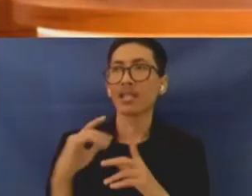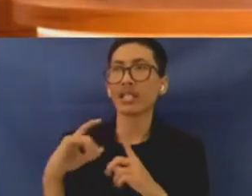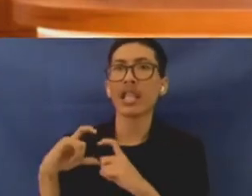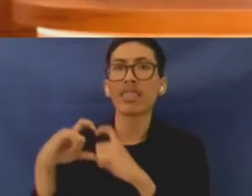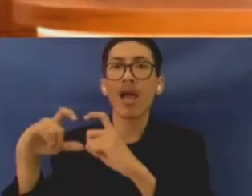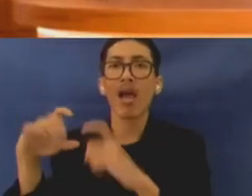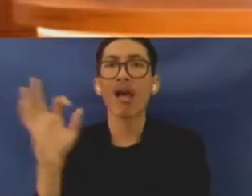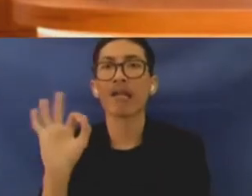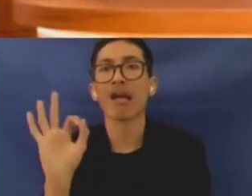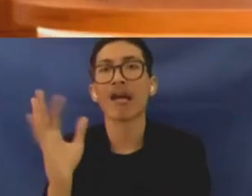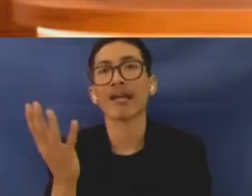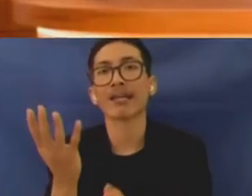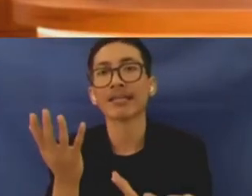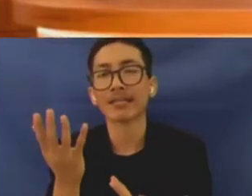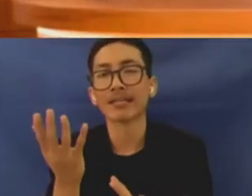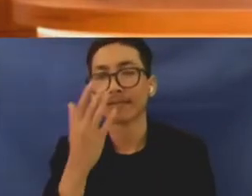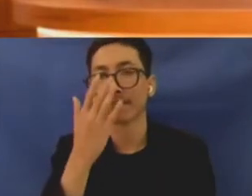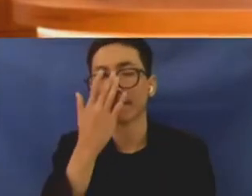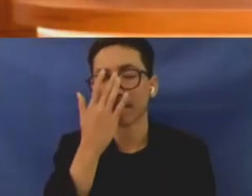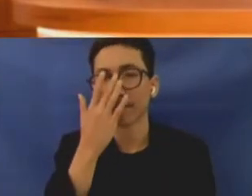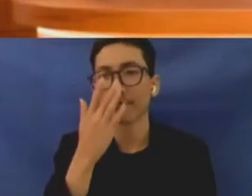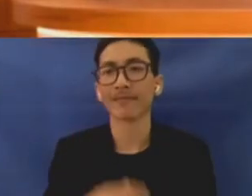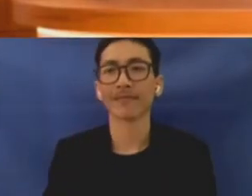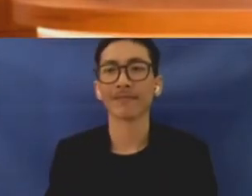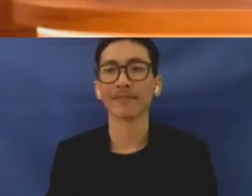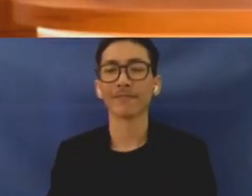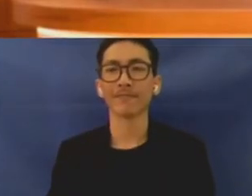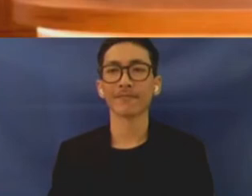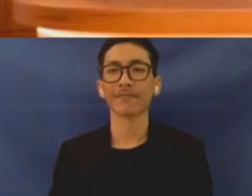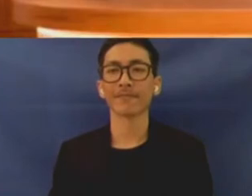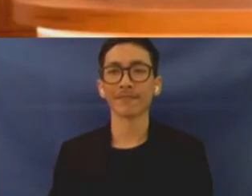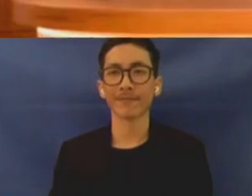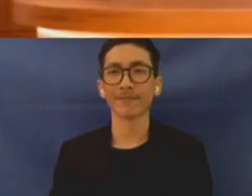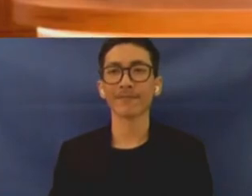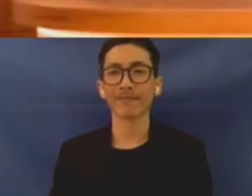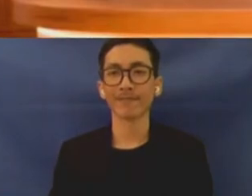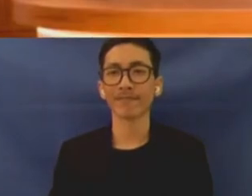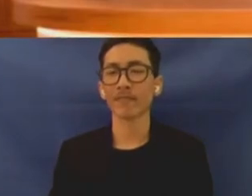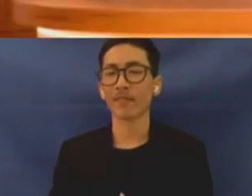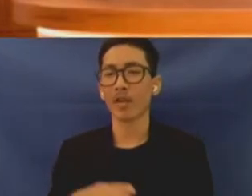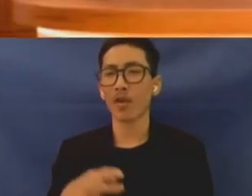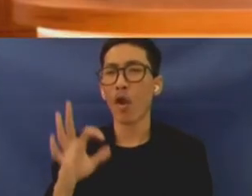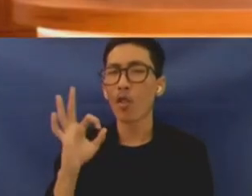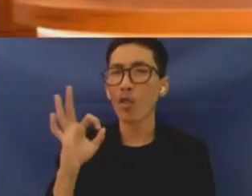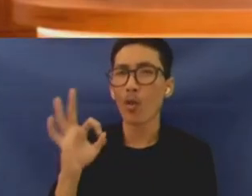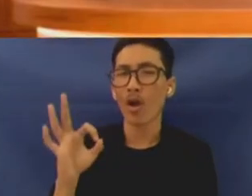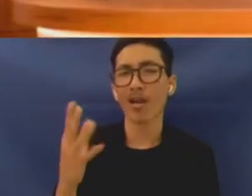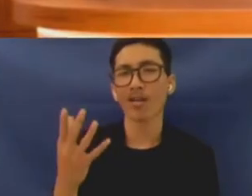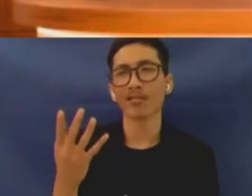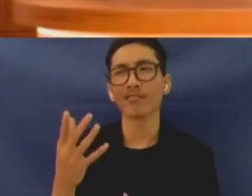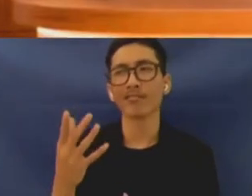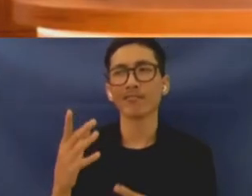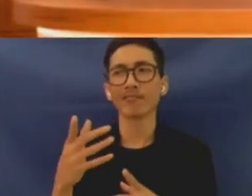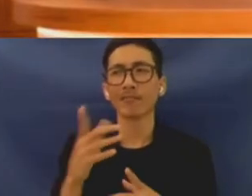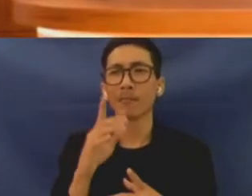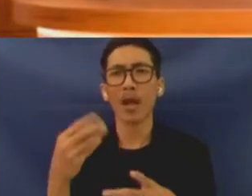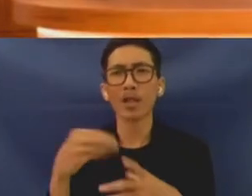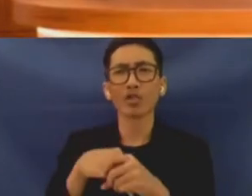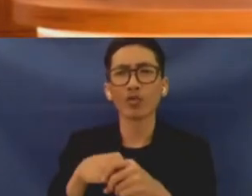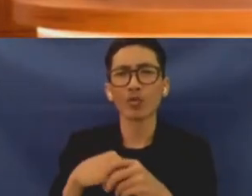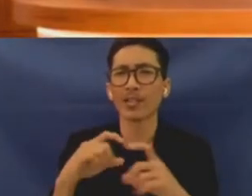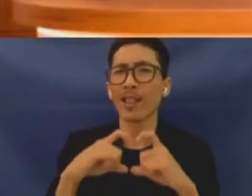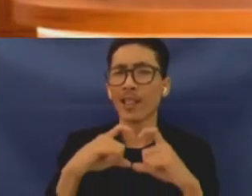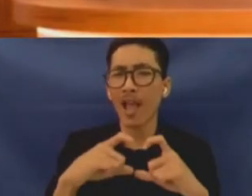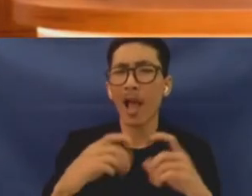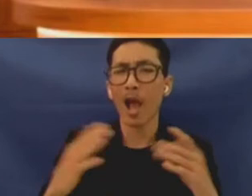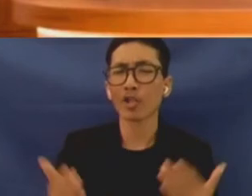mereka yang di dalamnya terdapat subjek orang tua dalam pusaran perdebatan pro dan kontra. Mengasuh anak seringkali